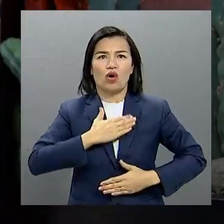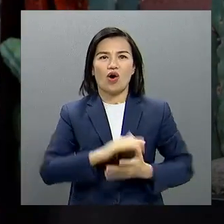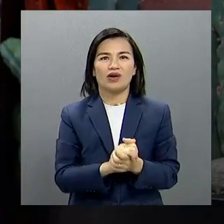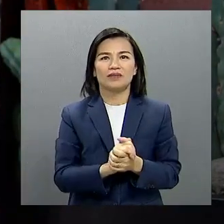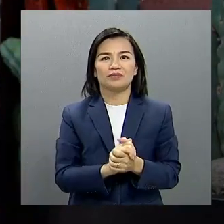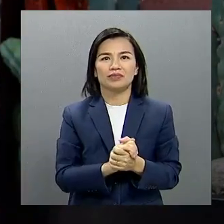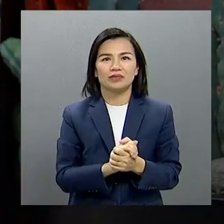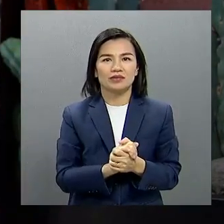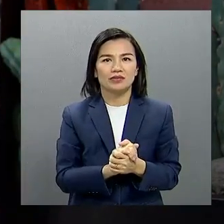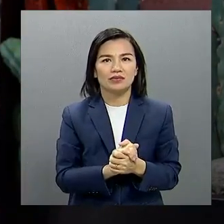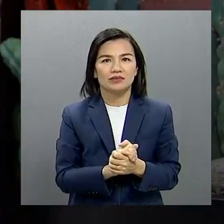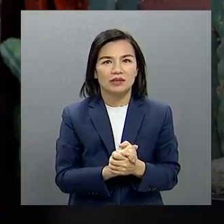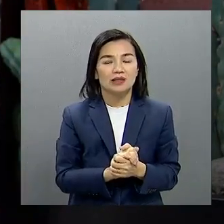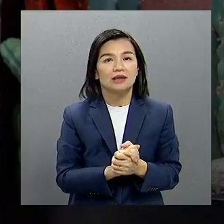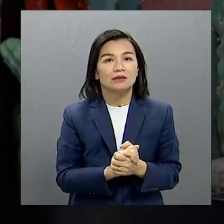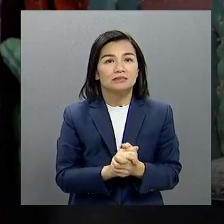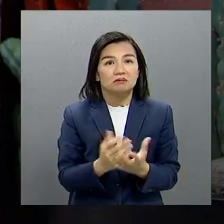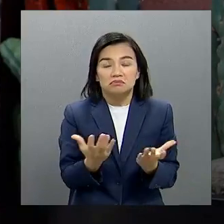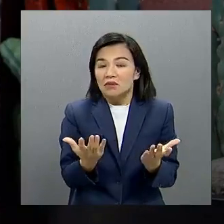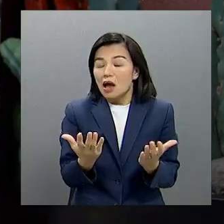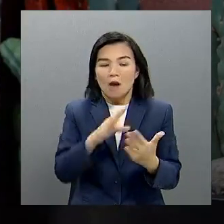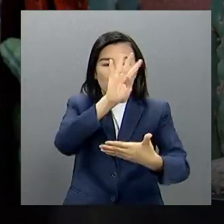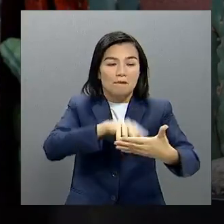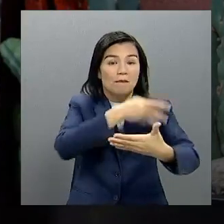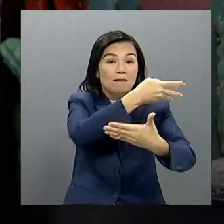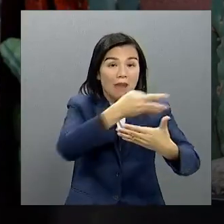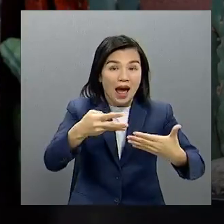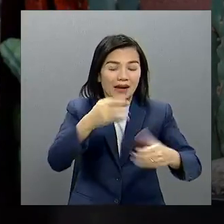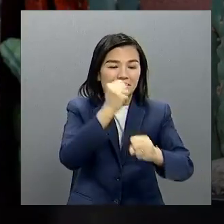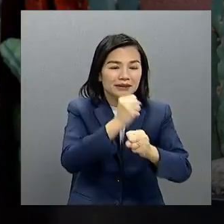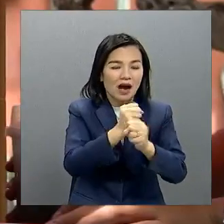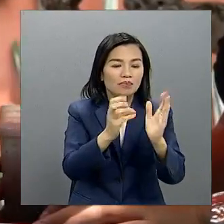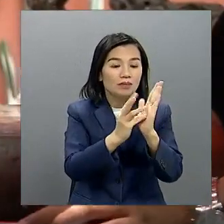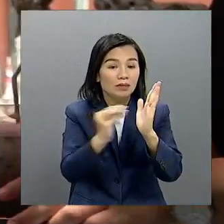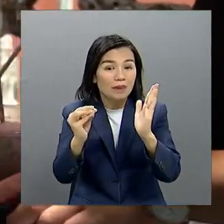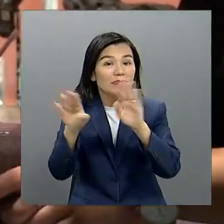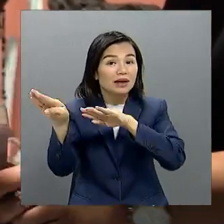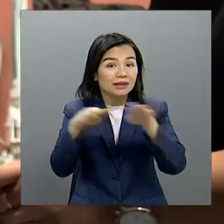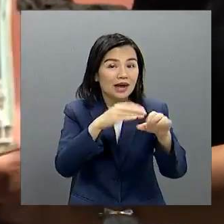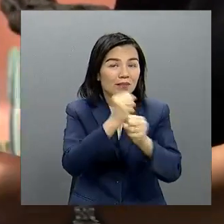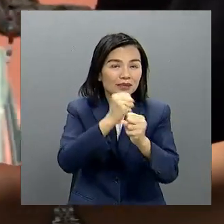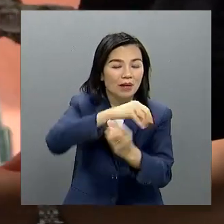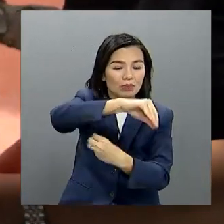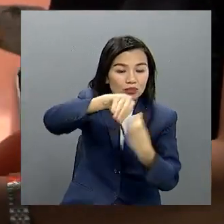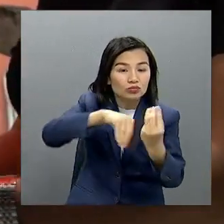ยที่สุดเนี่ยแล้วก็วางแผนเกษียณอย่างมีความสุขให้เราแล้วก็คือการทำธุรกิจเล็ก